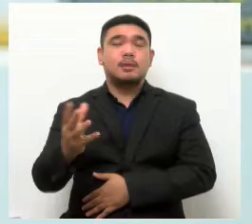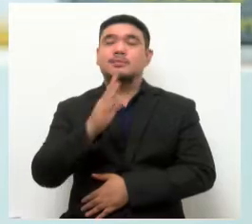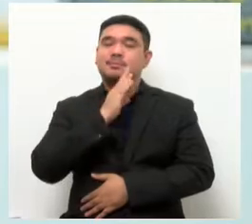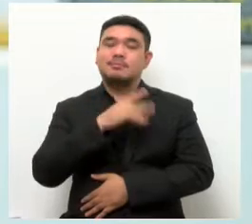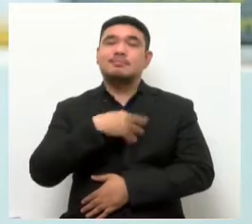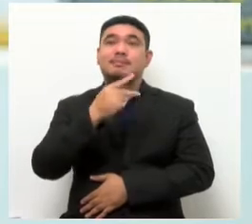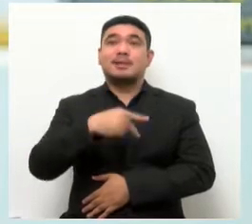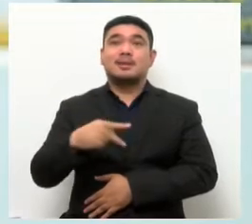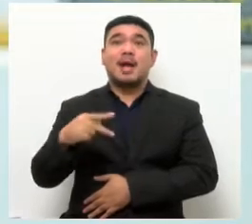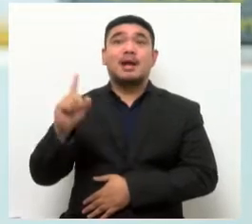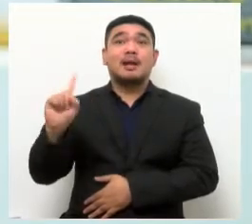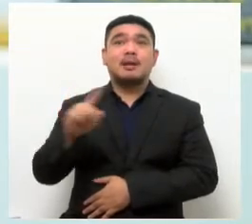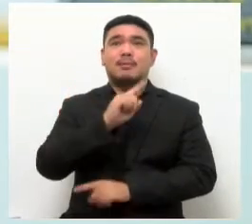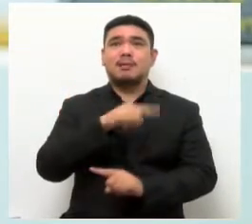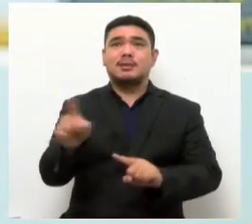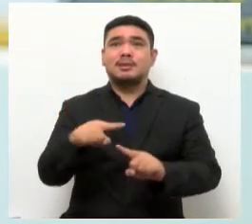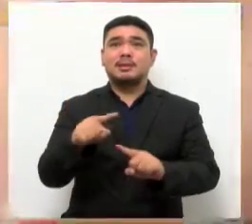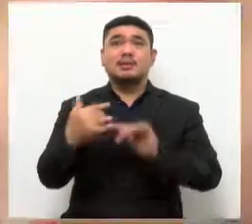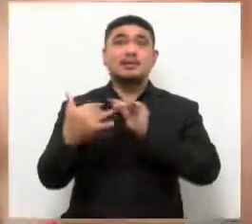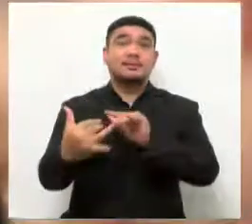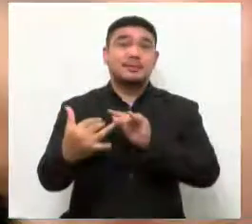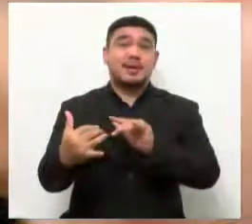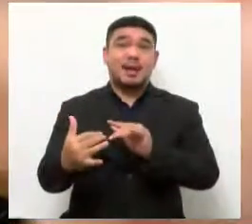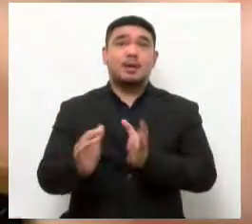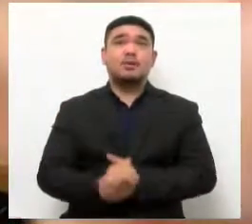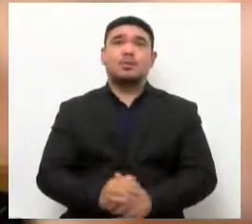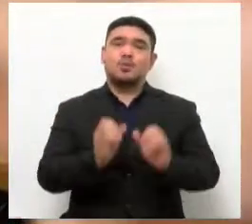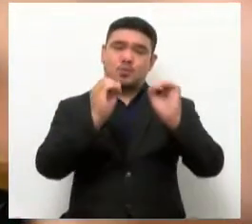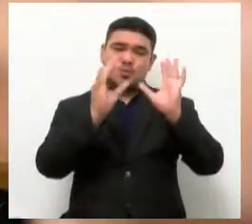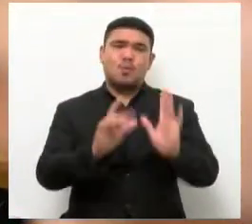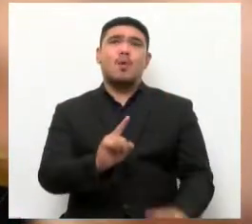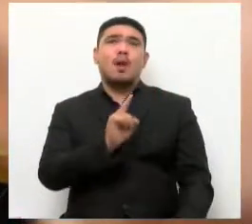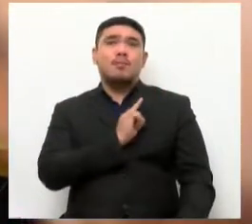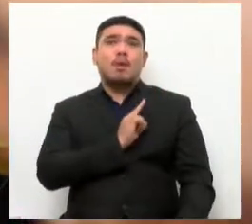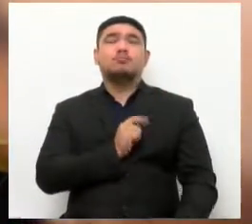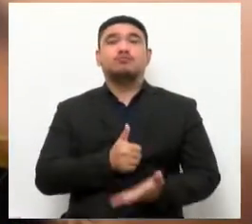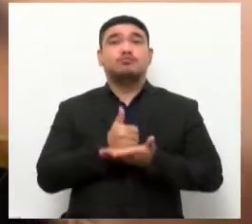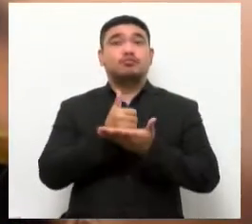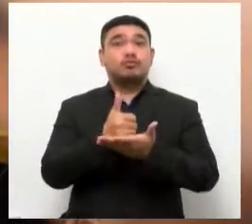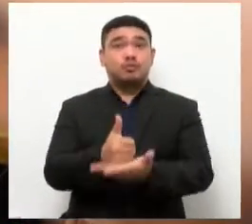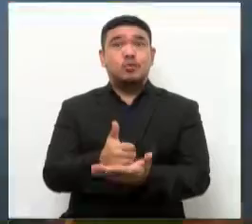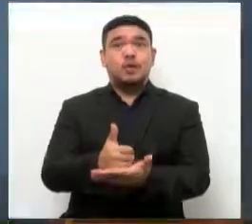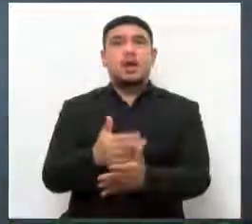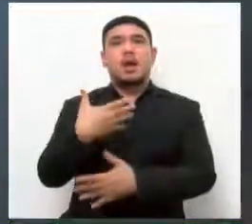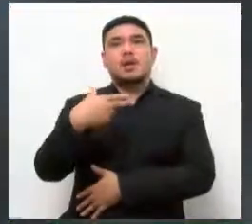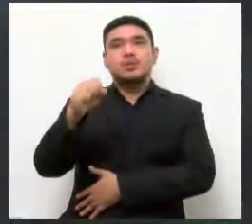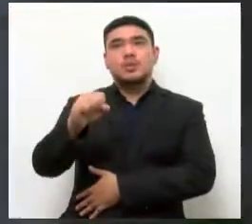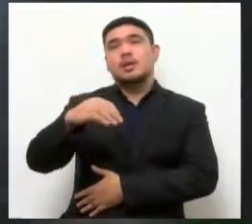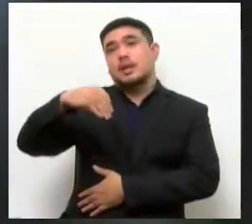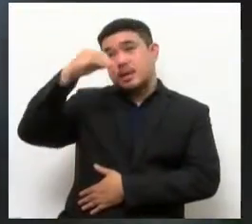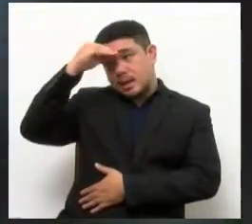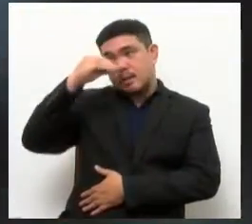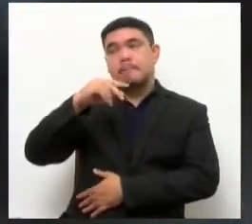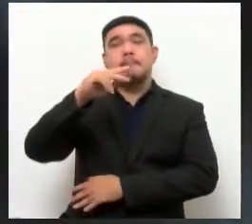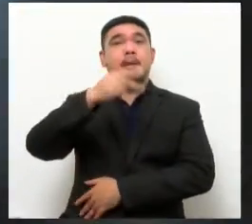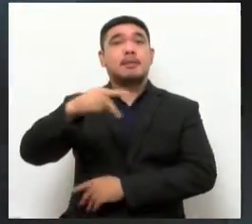นั่นก็คือทักษะภาษาอังกฤษเพื่อการสื่อสารครูมีบทบาทสำคัญในการที่จะจัดการเรียนรู้เรื่องของการสื่อสารด้วยภาษ